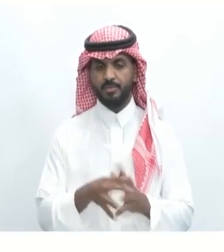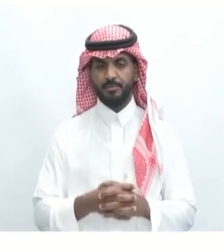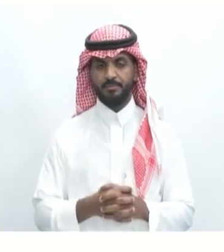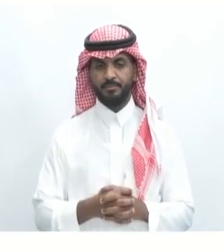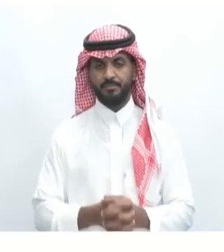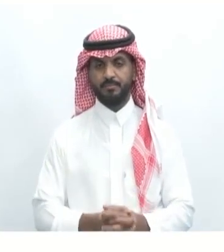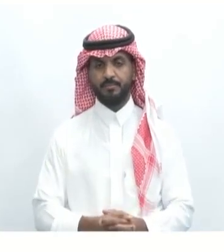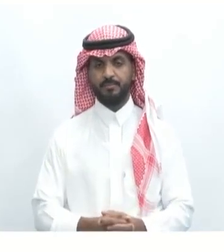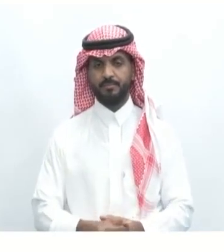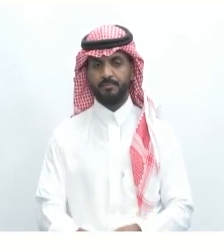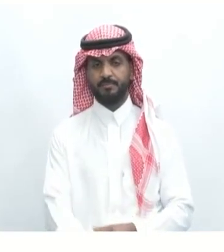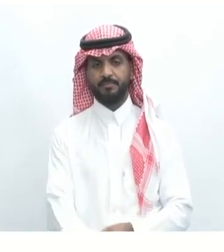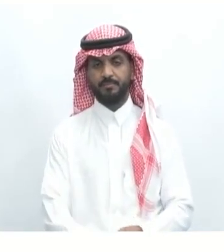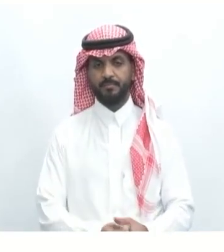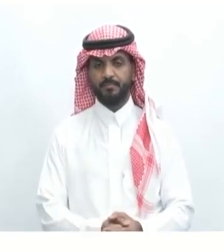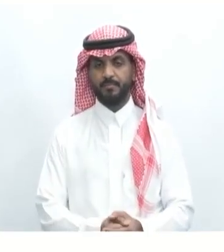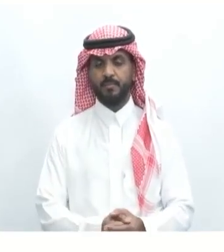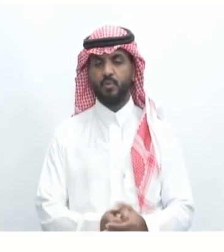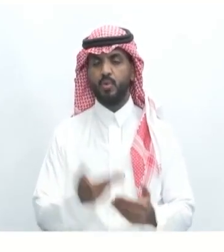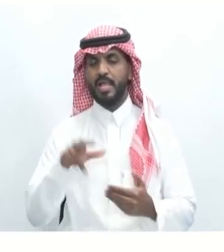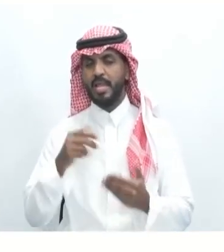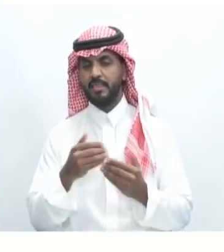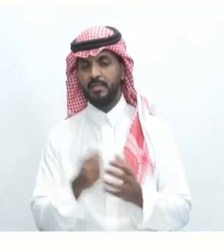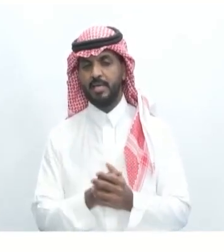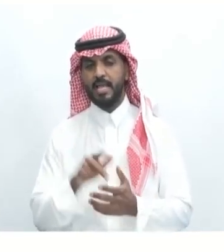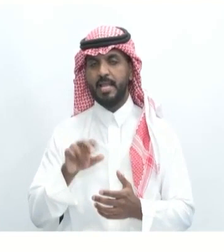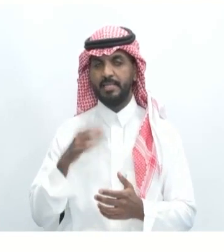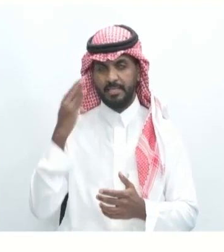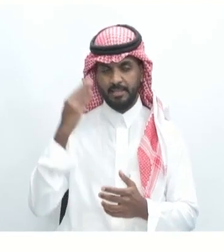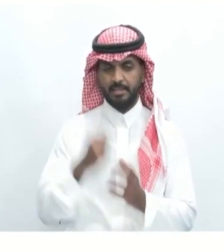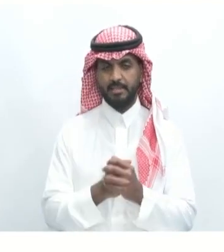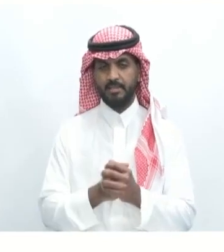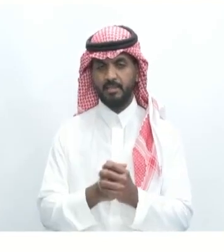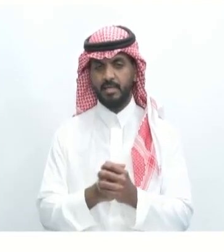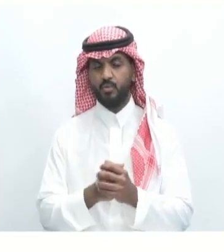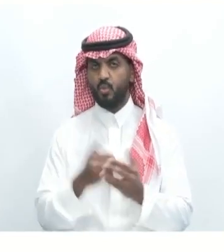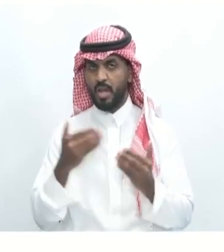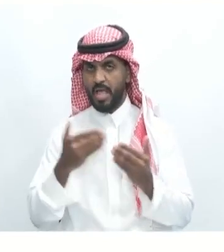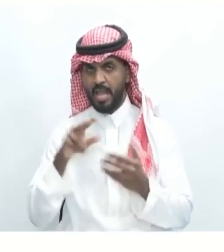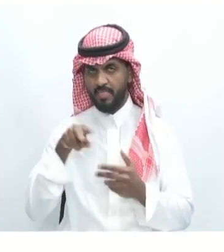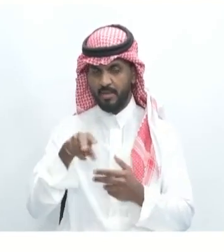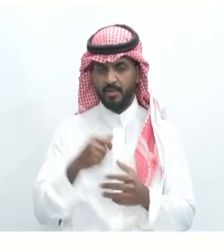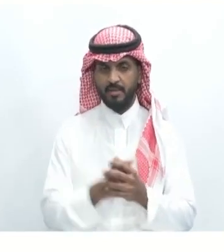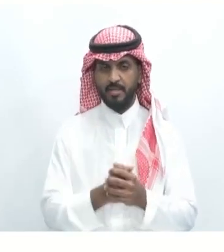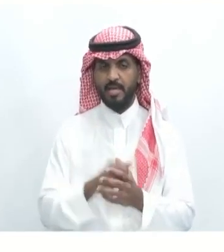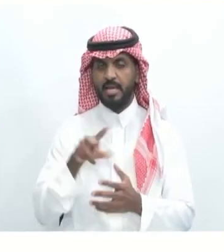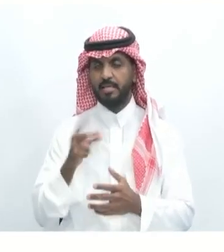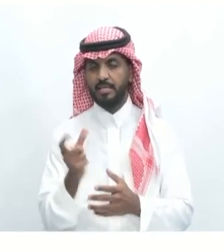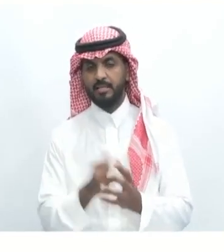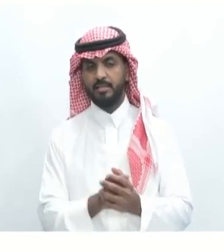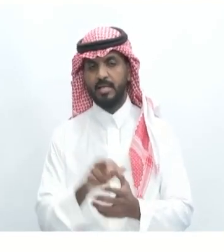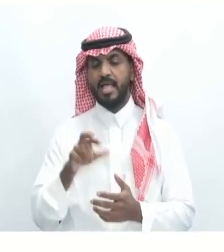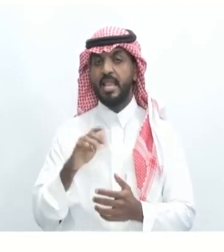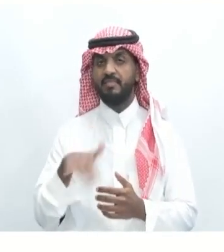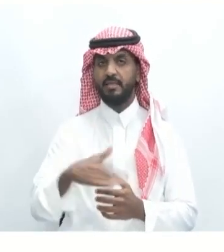الاشاره ايضا الذي التي الذان اللتان